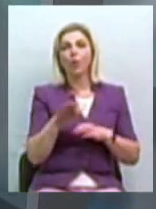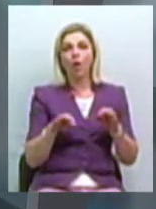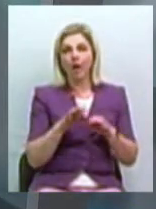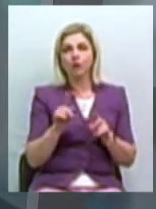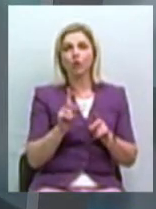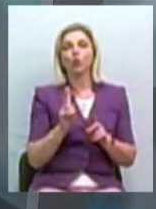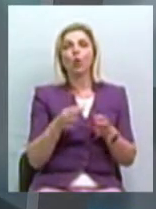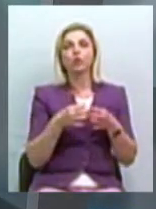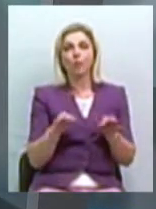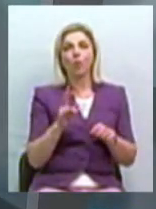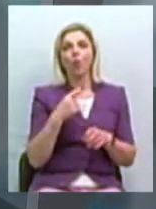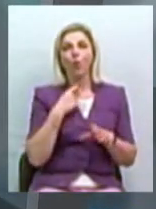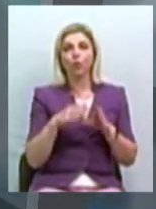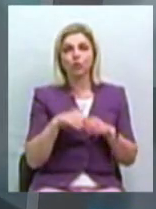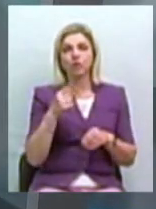до голосування, на